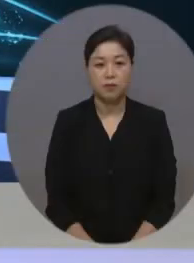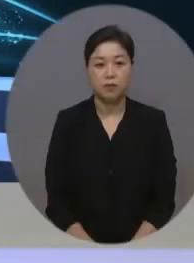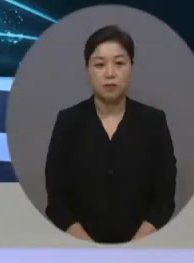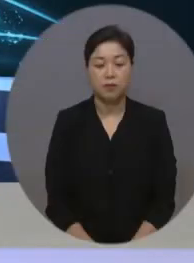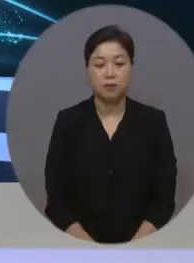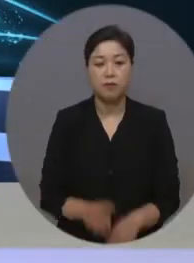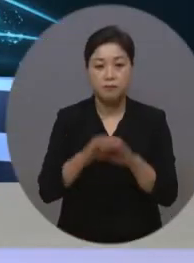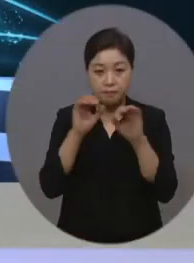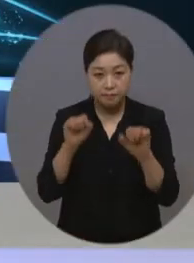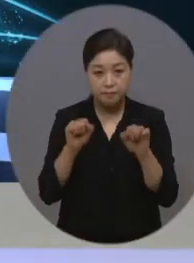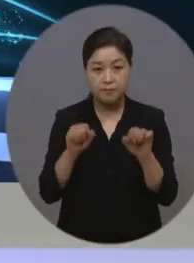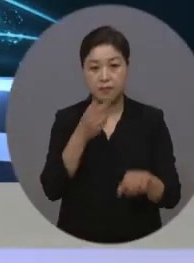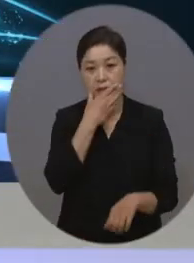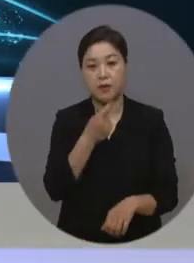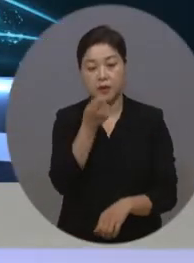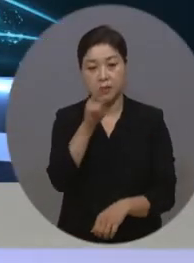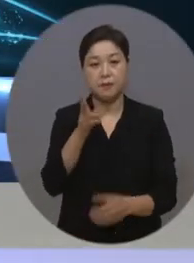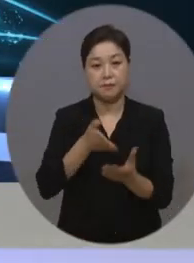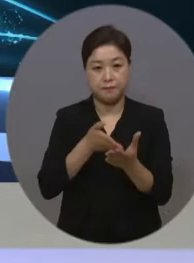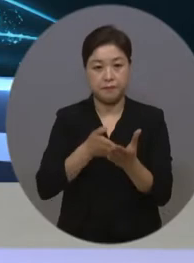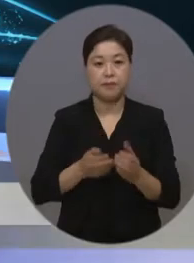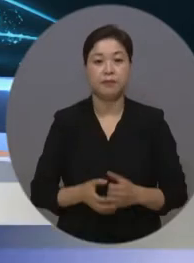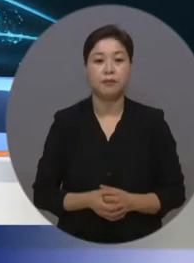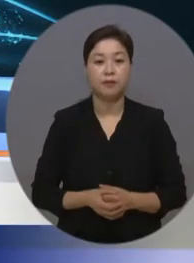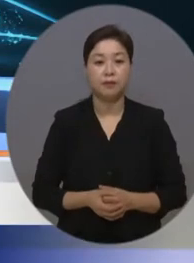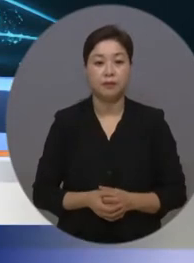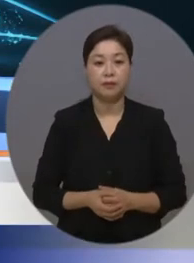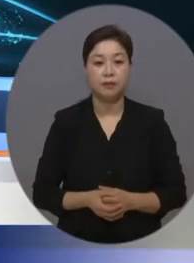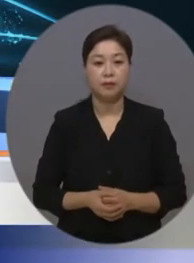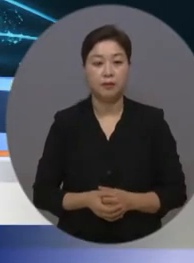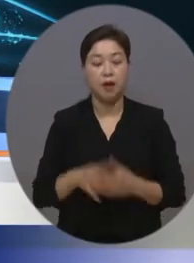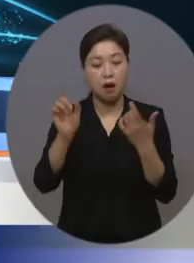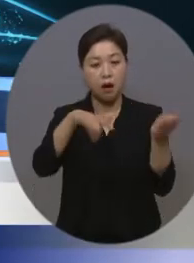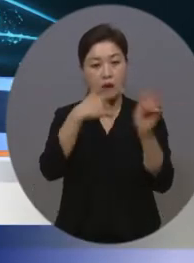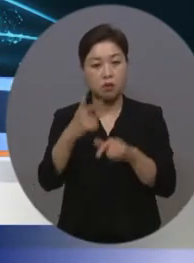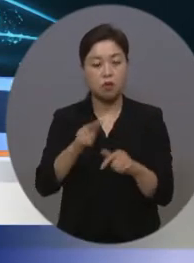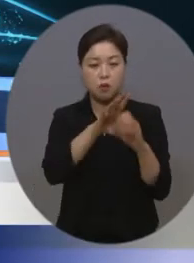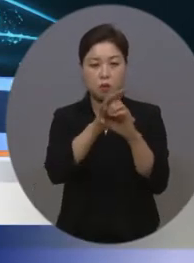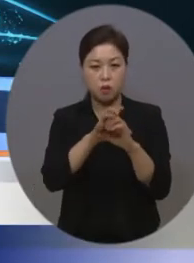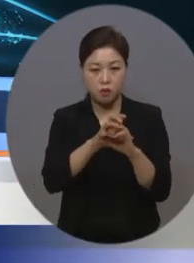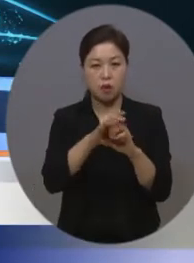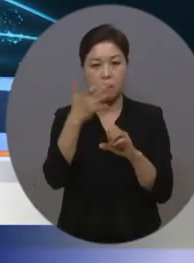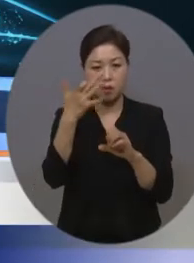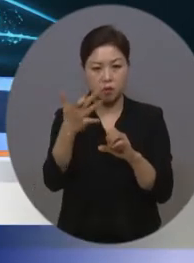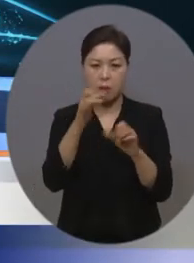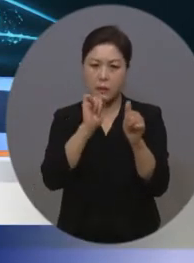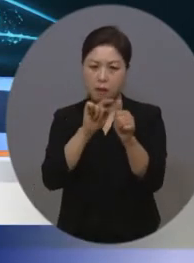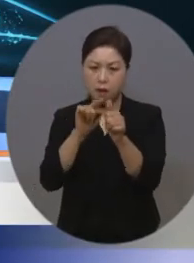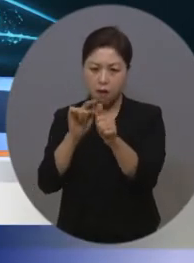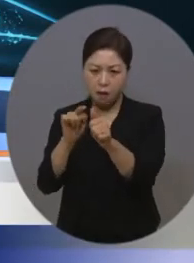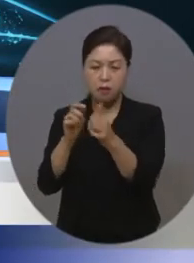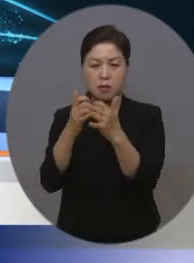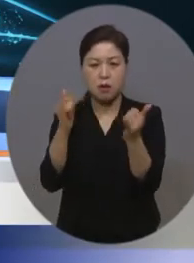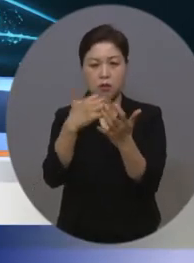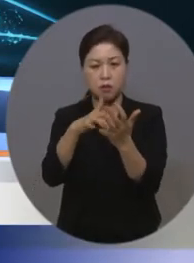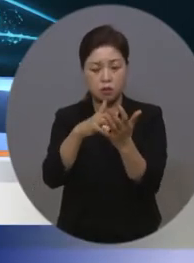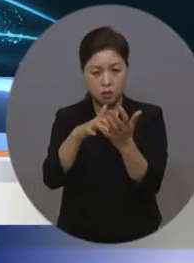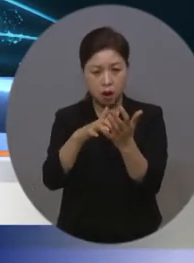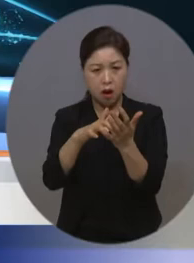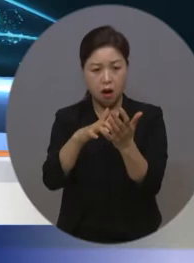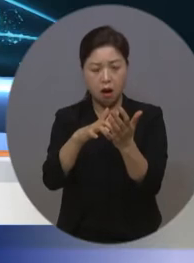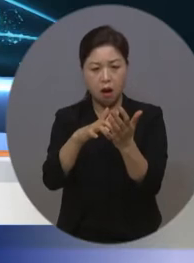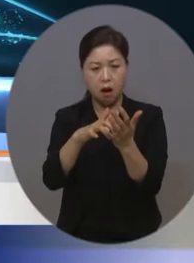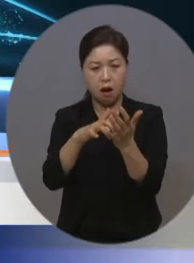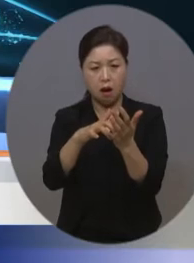시청자 여러분 안녕하십니까 복지 tv 뉴스 입니다 국내의 이를 콜은 알고 신규 확진 자수가 계속해서 최다를 기록하는 등